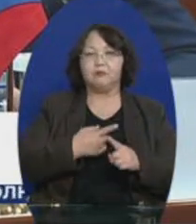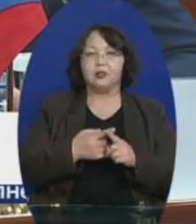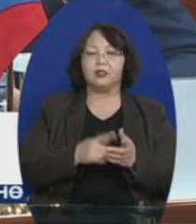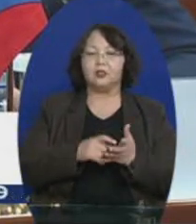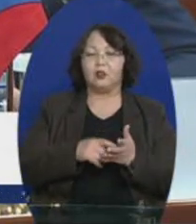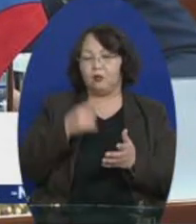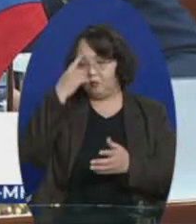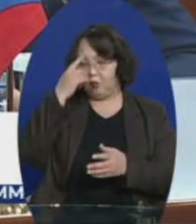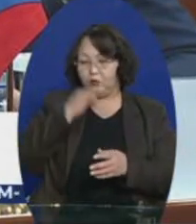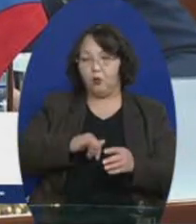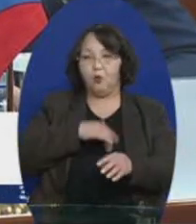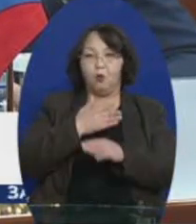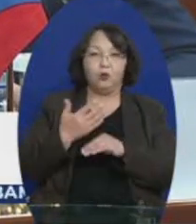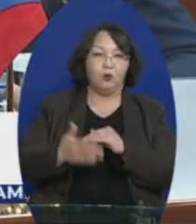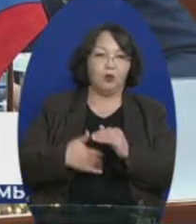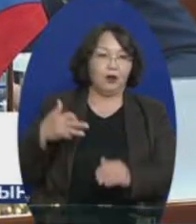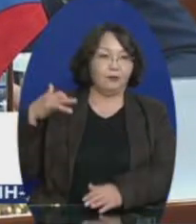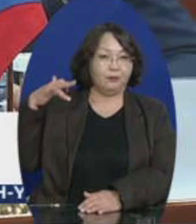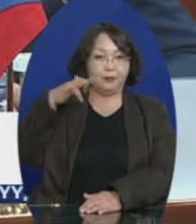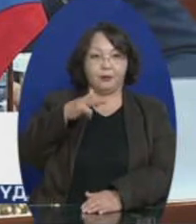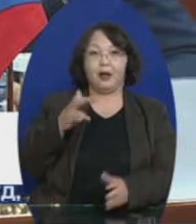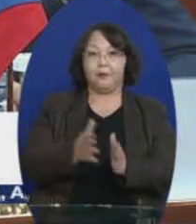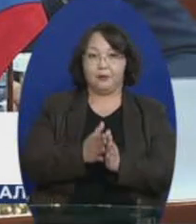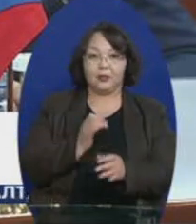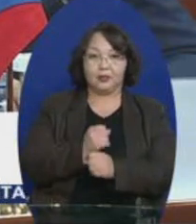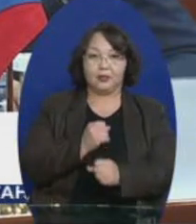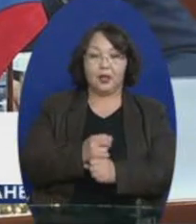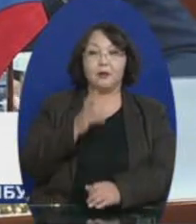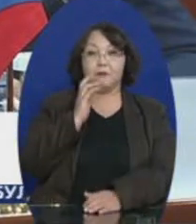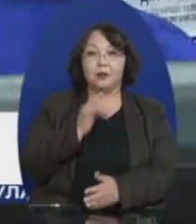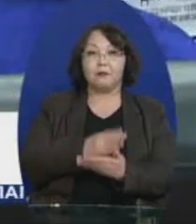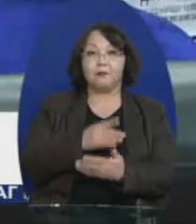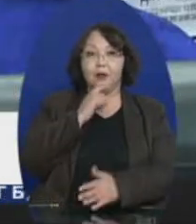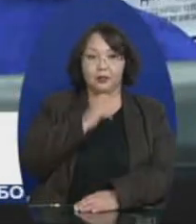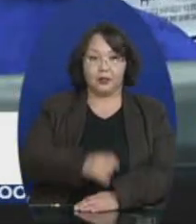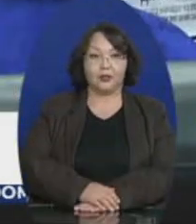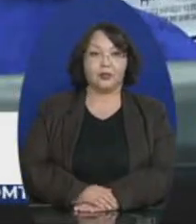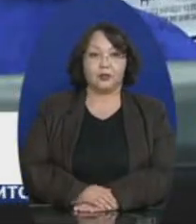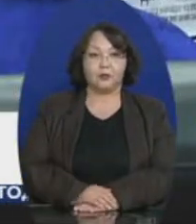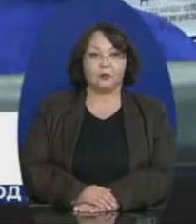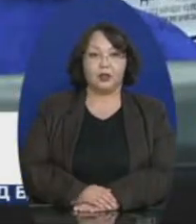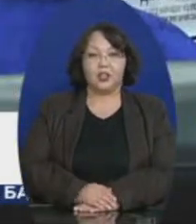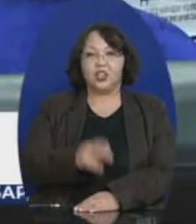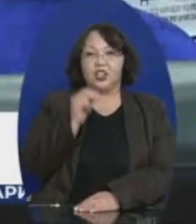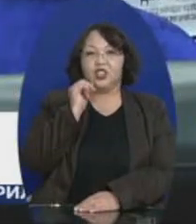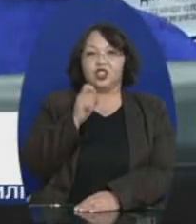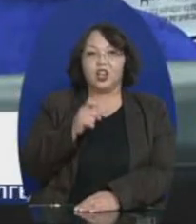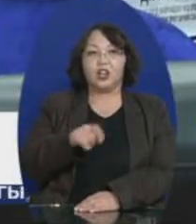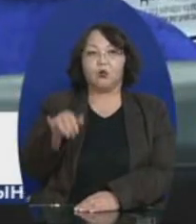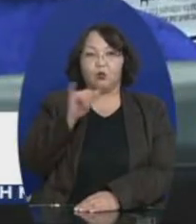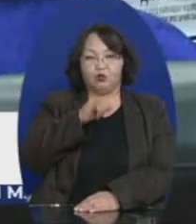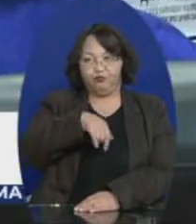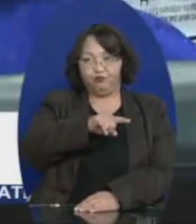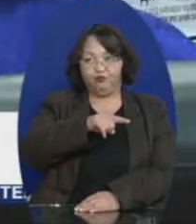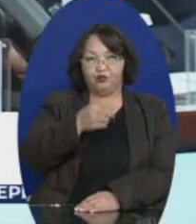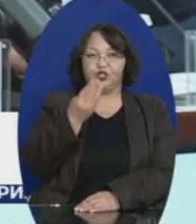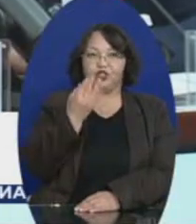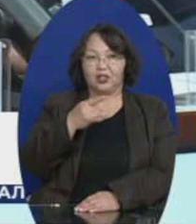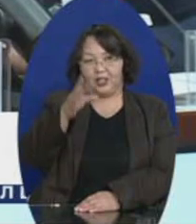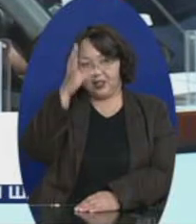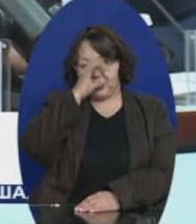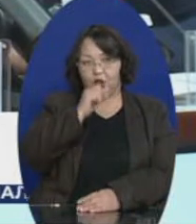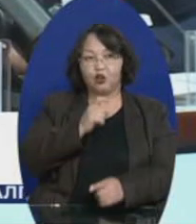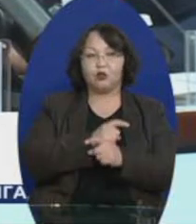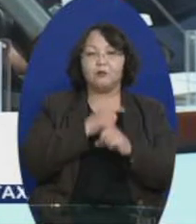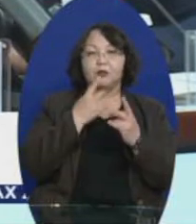уурхай агаарын тээврийн салбарт хамтран ажиллахад бэлэн байгаагаа илэрхийлээд байна. Бүгд найрамдах Чех улсын шадар сайд бөгөөд хөдлөмөр нийгмийн иргэн